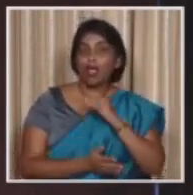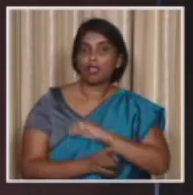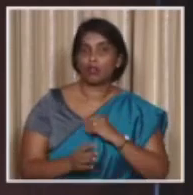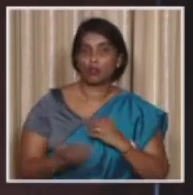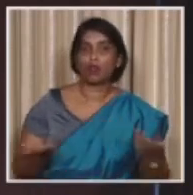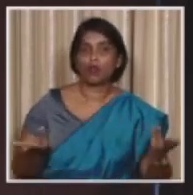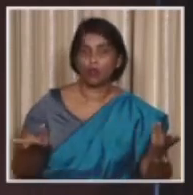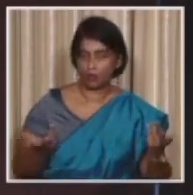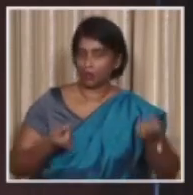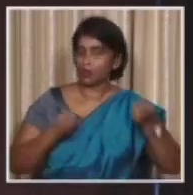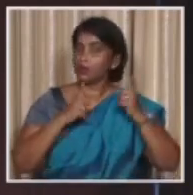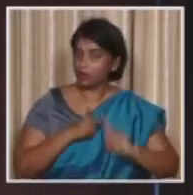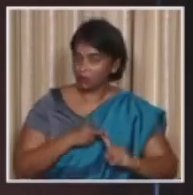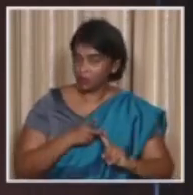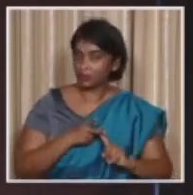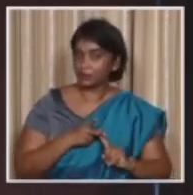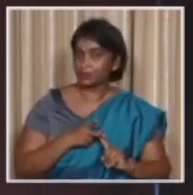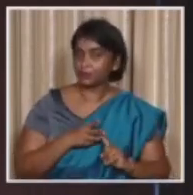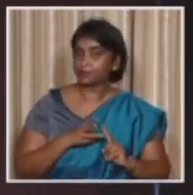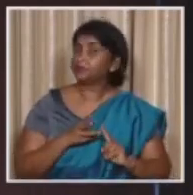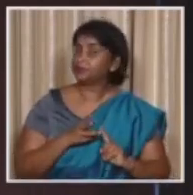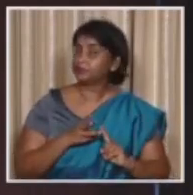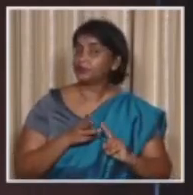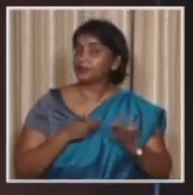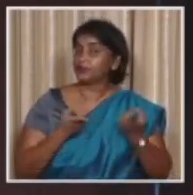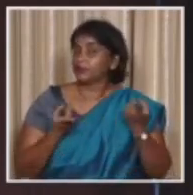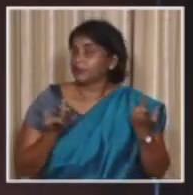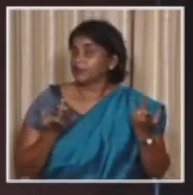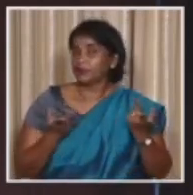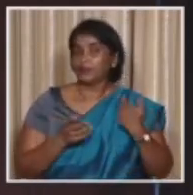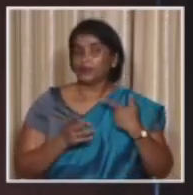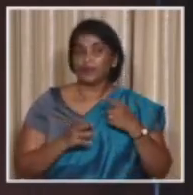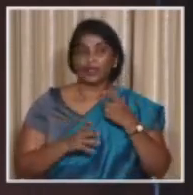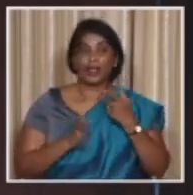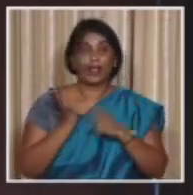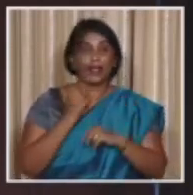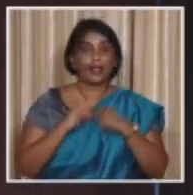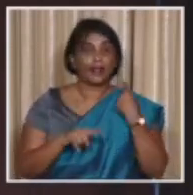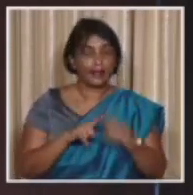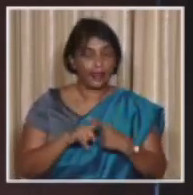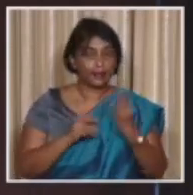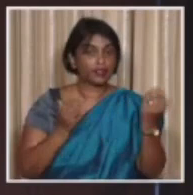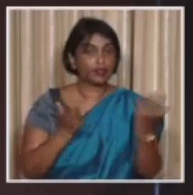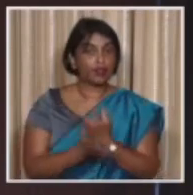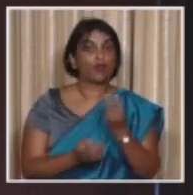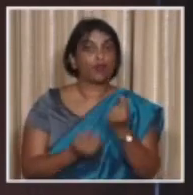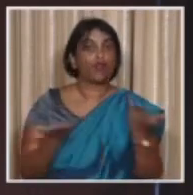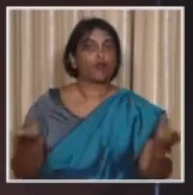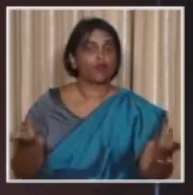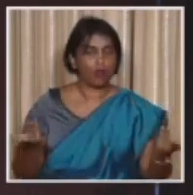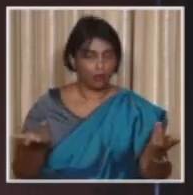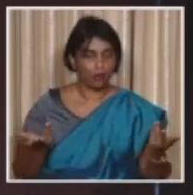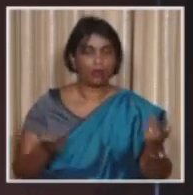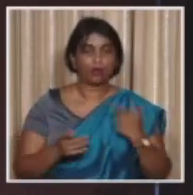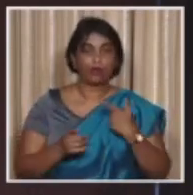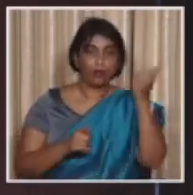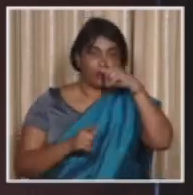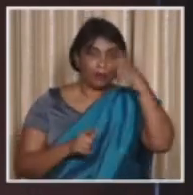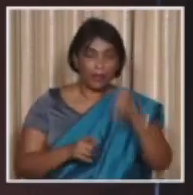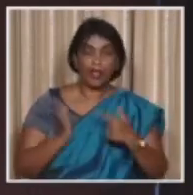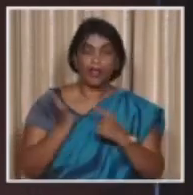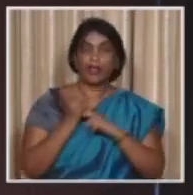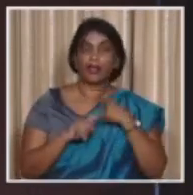කො? ඊළඟට මේ මොනවාද මේ කෝපරේට් ටැක්ස් එක ගහලා ඒකෙන් ගත්ත සල්ලි ටික කො? පේයි ටැක්ස් වලින්